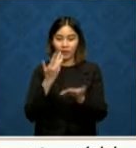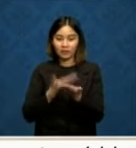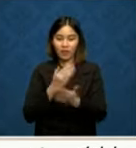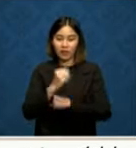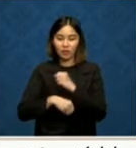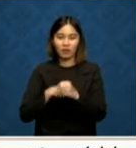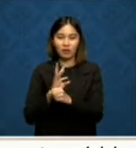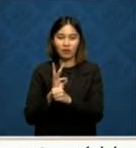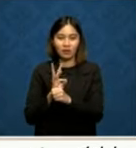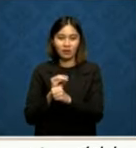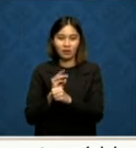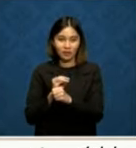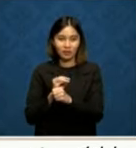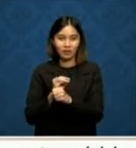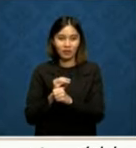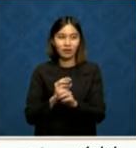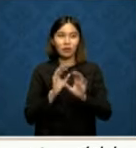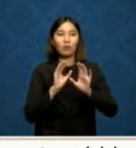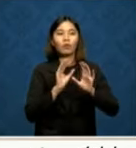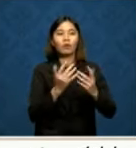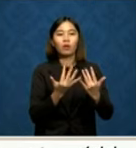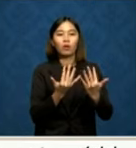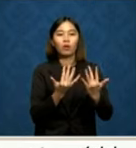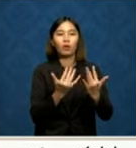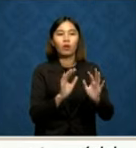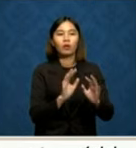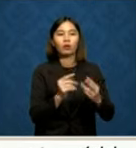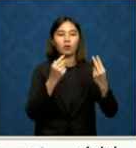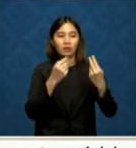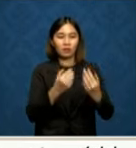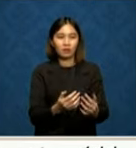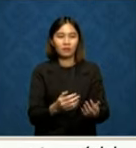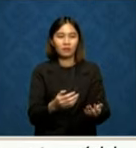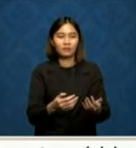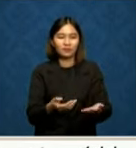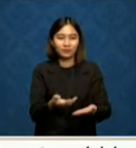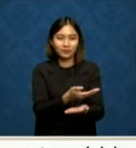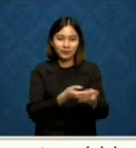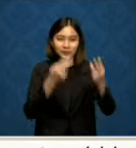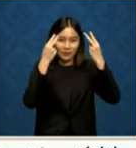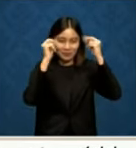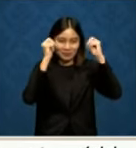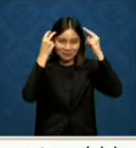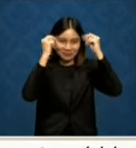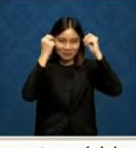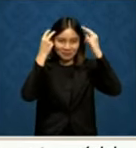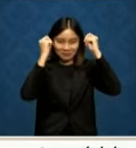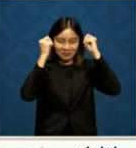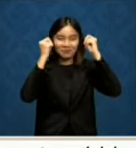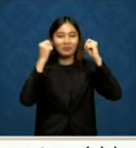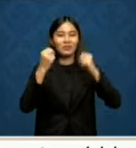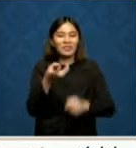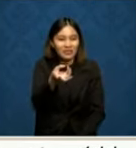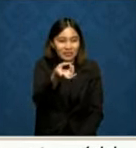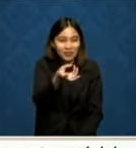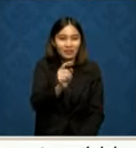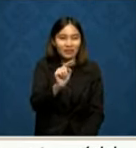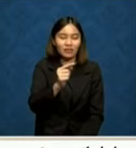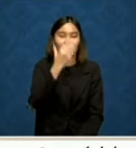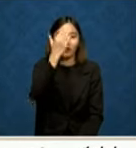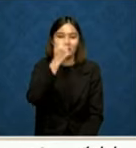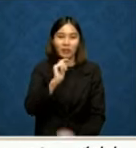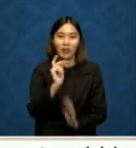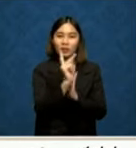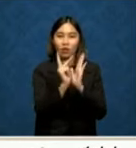าาะว่